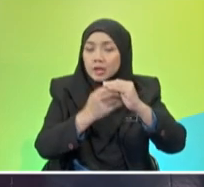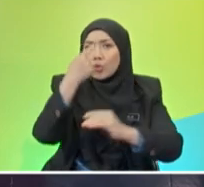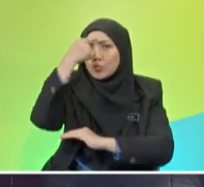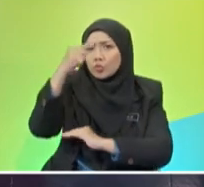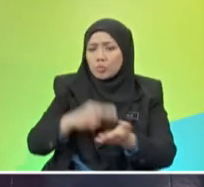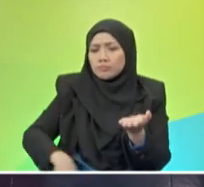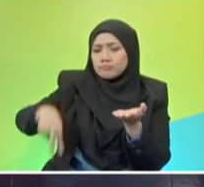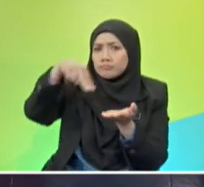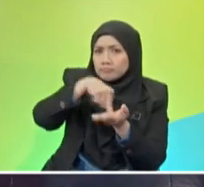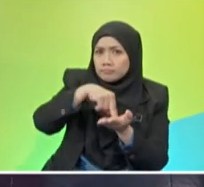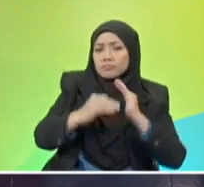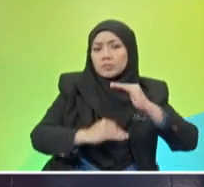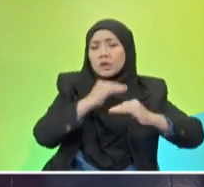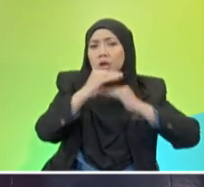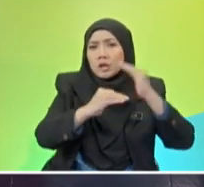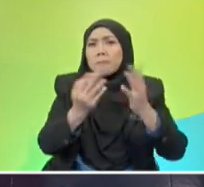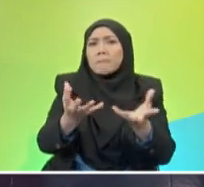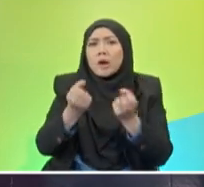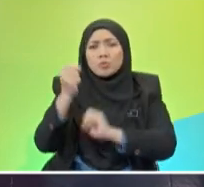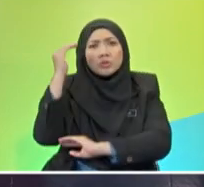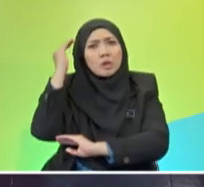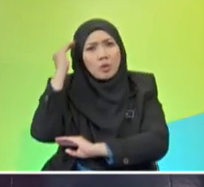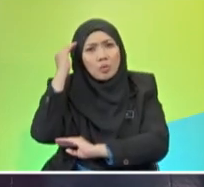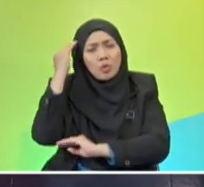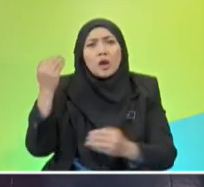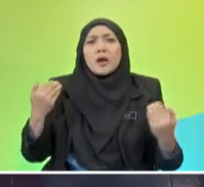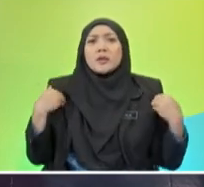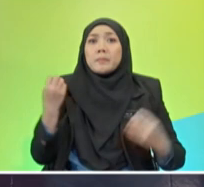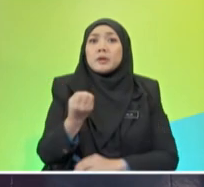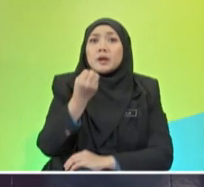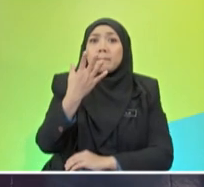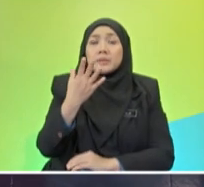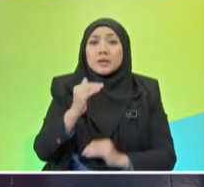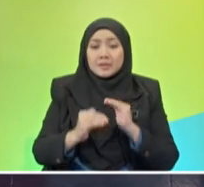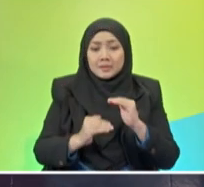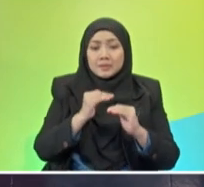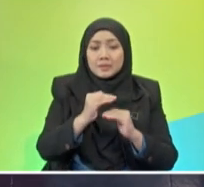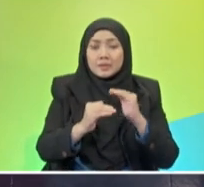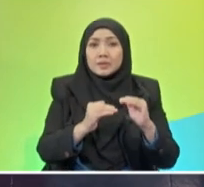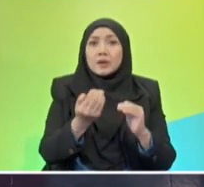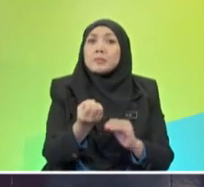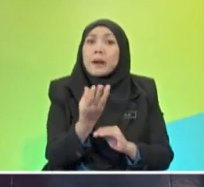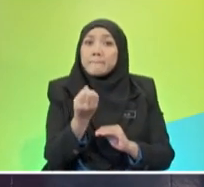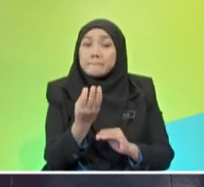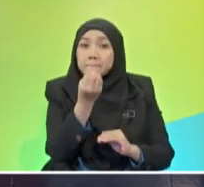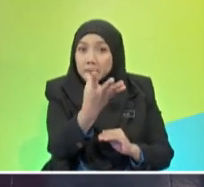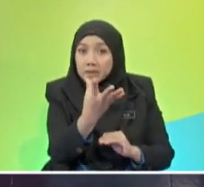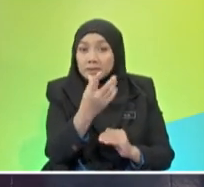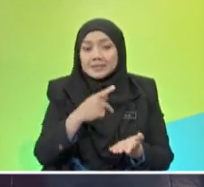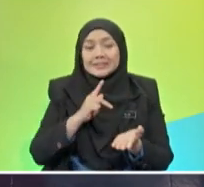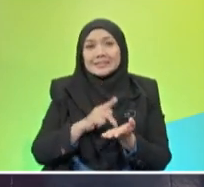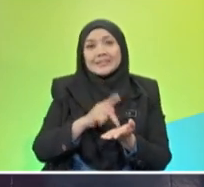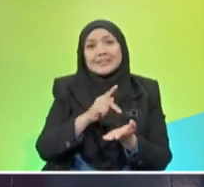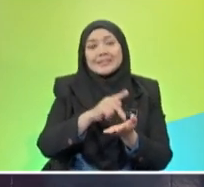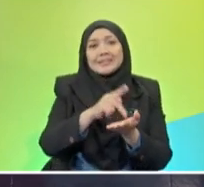ni nak kena tahulah, Chris. Tangga tu ada berapa anak tangga dia? Macam mana nak tahu, Cikgu? Jadi boleh tak